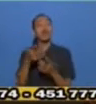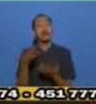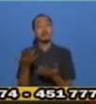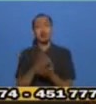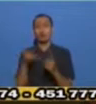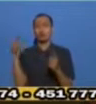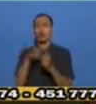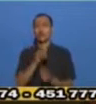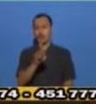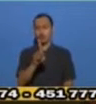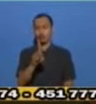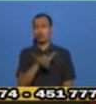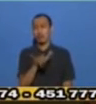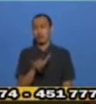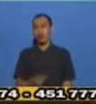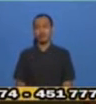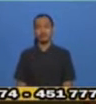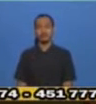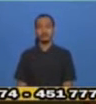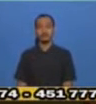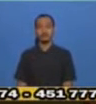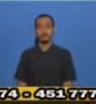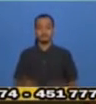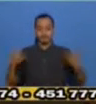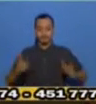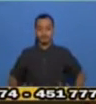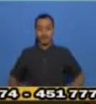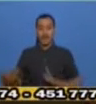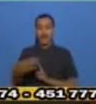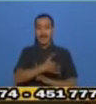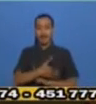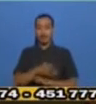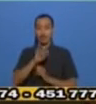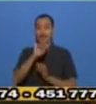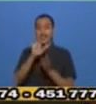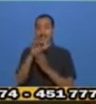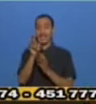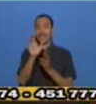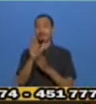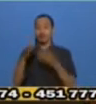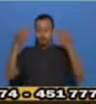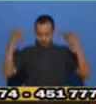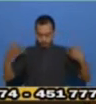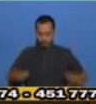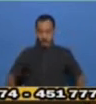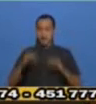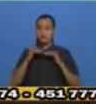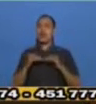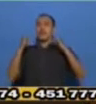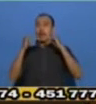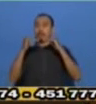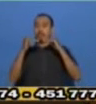tujuannya hanya satu, adalah untuk meningkatkan imunitas tubuh kita gitu ya. Nah,